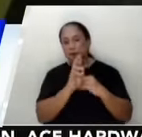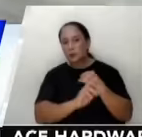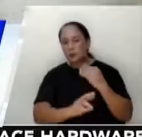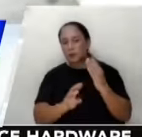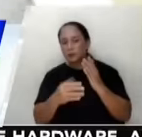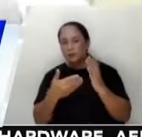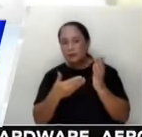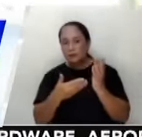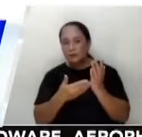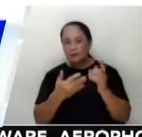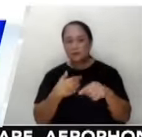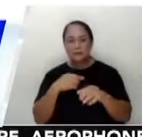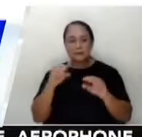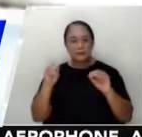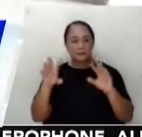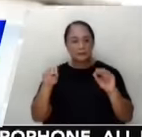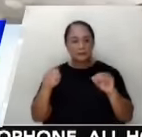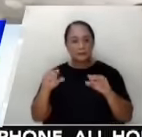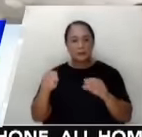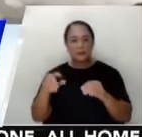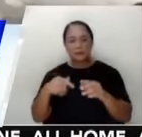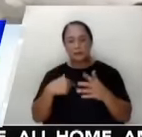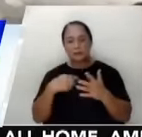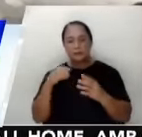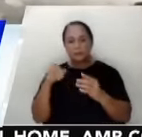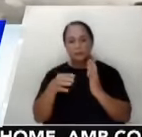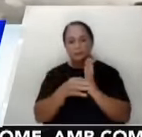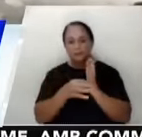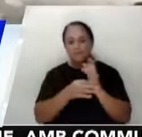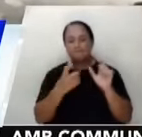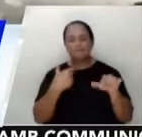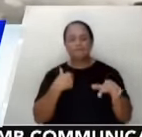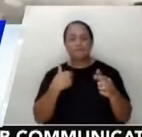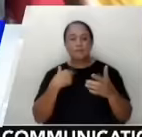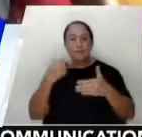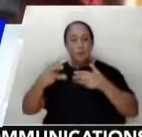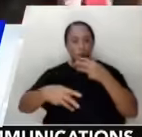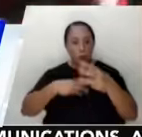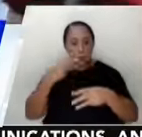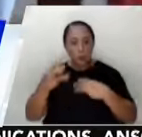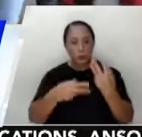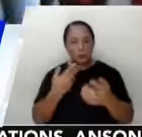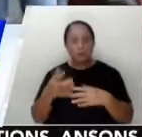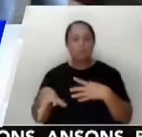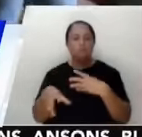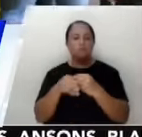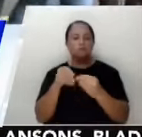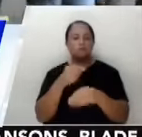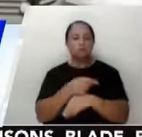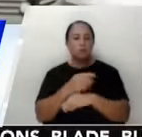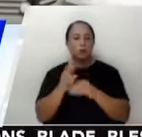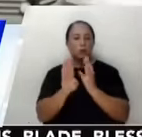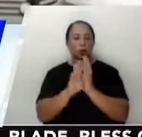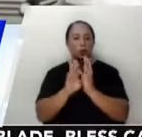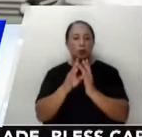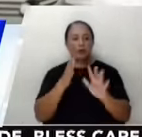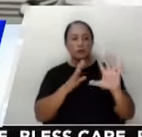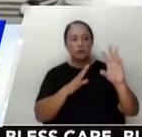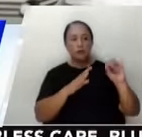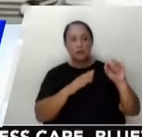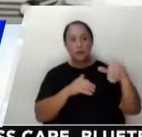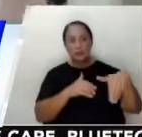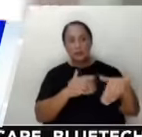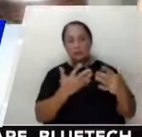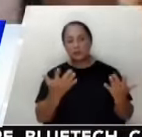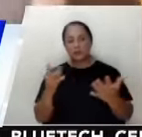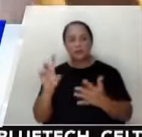ilaw, langis at gulong ng mga bus. Magdadagdag daw ng mga bus dito. Dahil inaasahang mula 50,000 ay pumalo sa